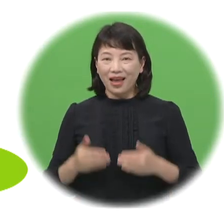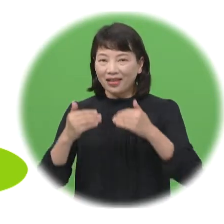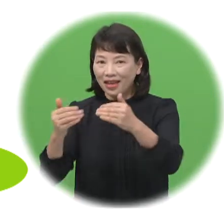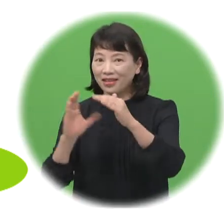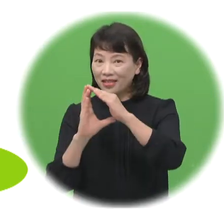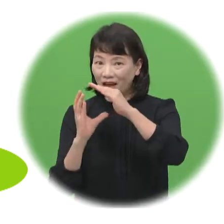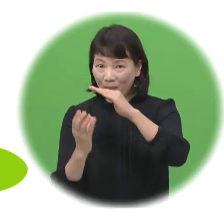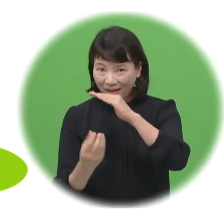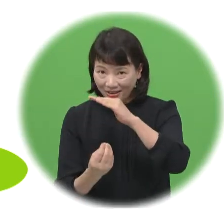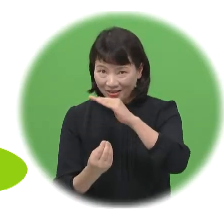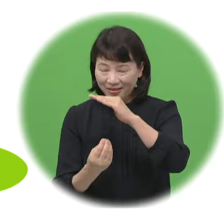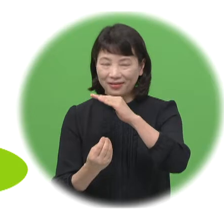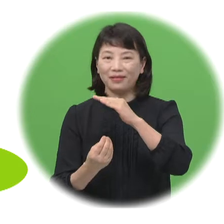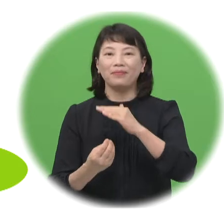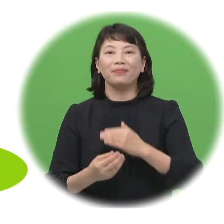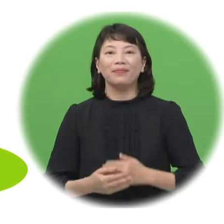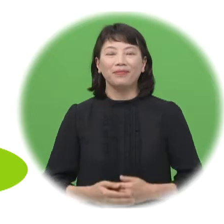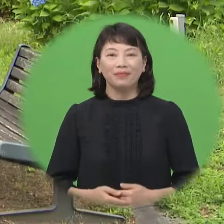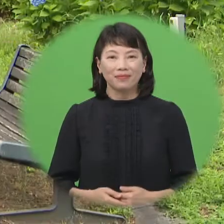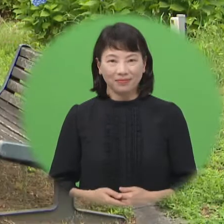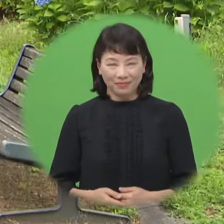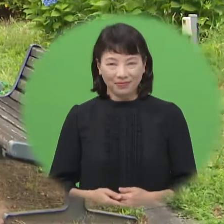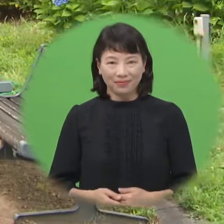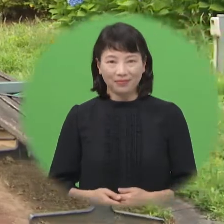前進山梨。